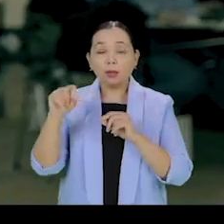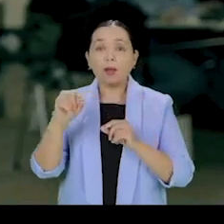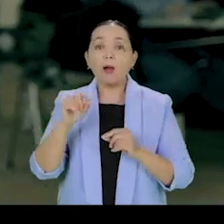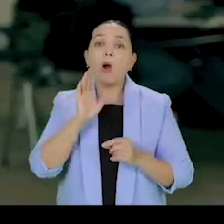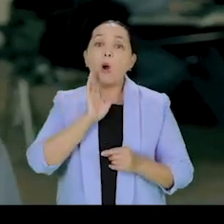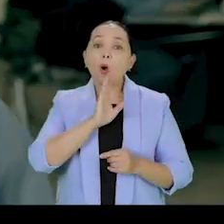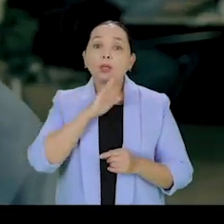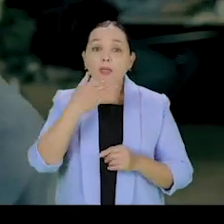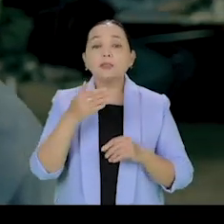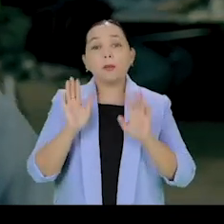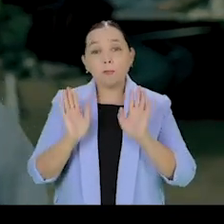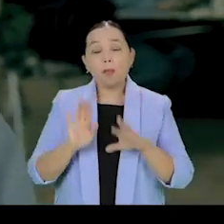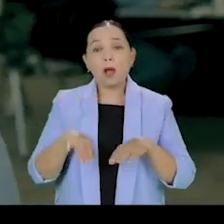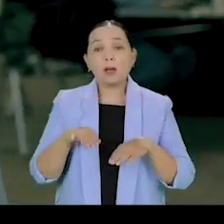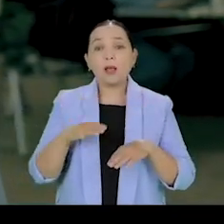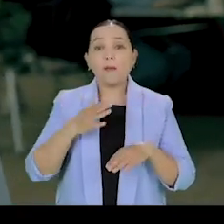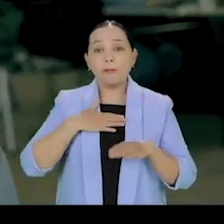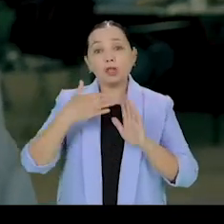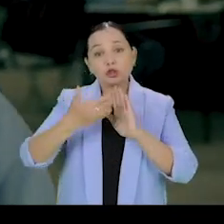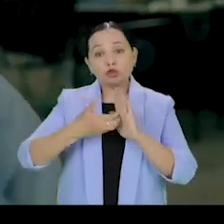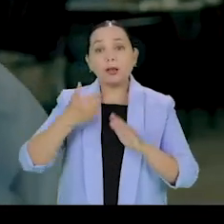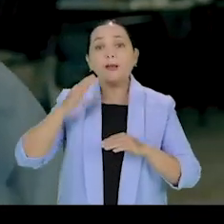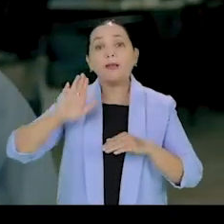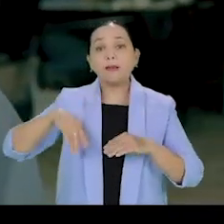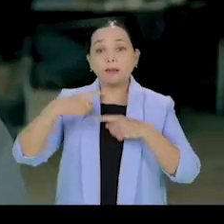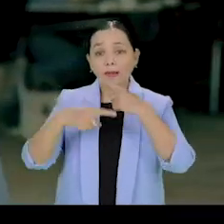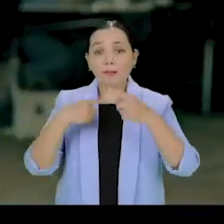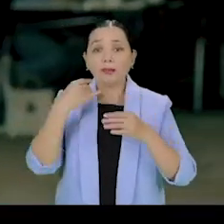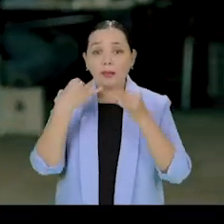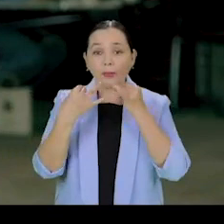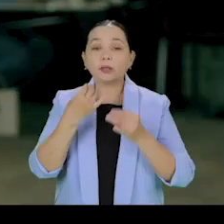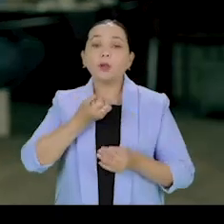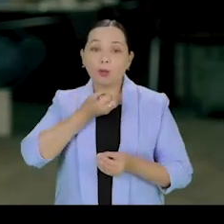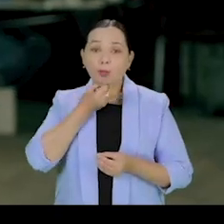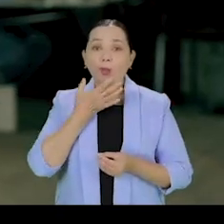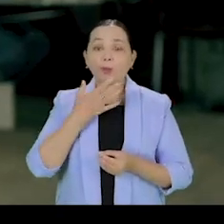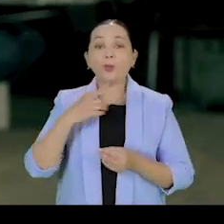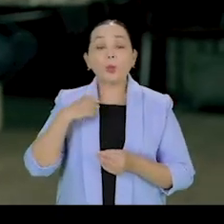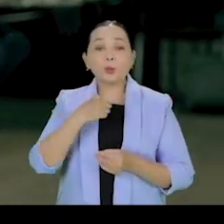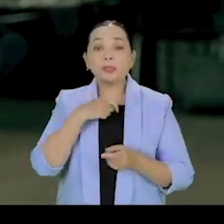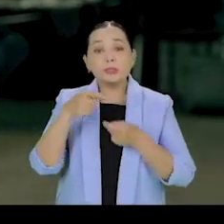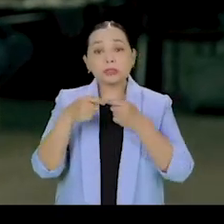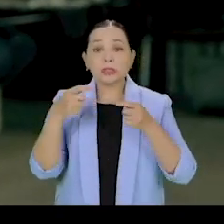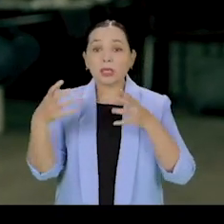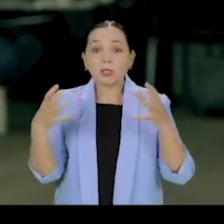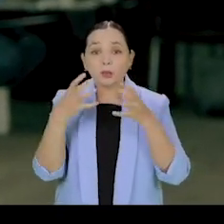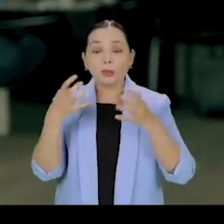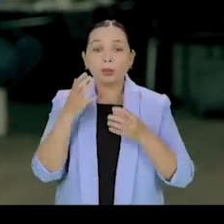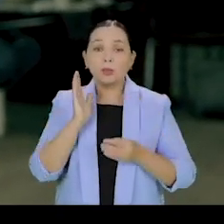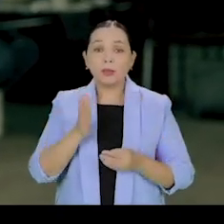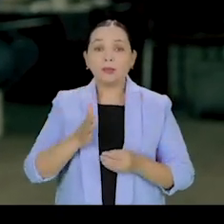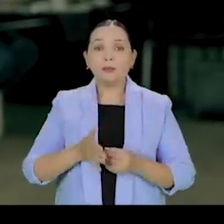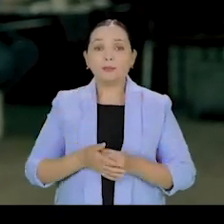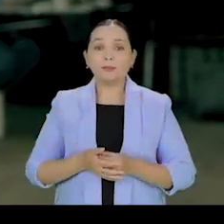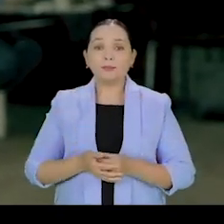Onasi, maylonda. Meni chaqirib qo'yishdi. Keyinroq gaplashamiz, xo'pmi? Xo'p. O'zingizni ehtiyot qiling.